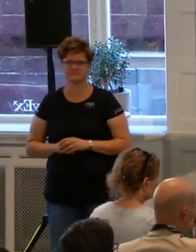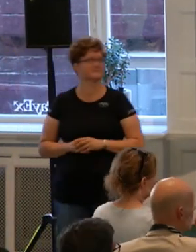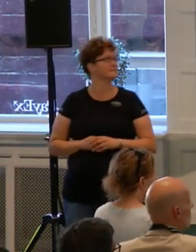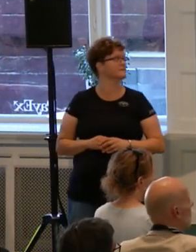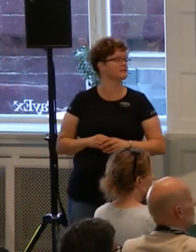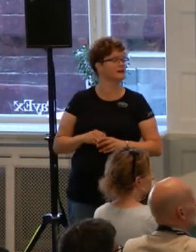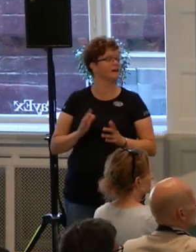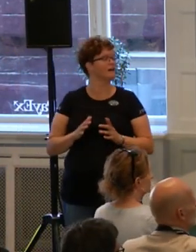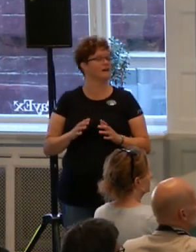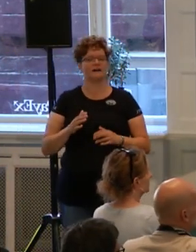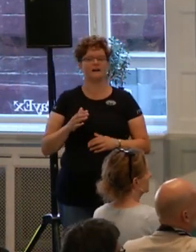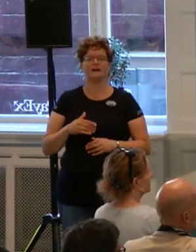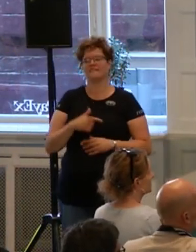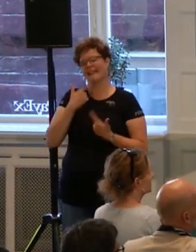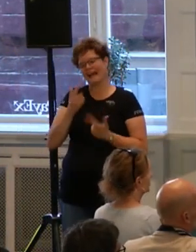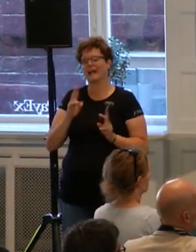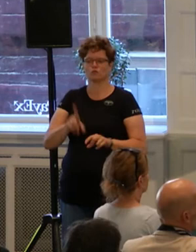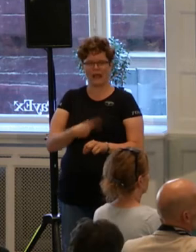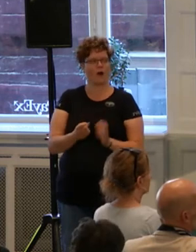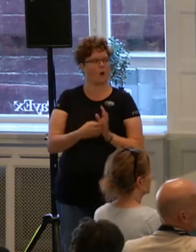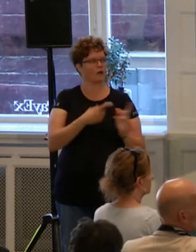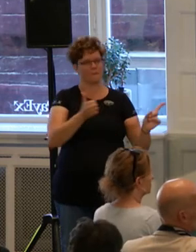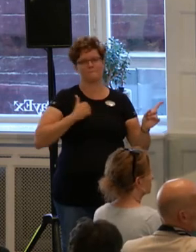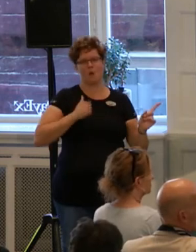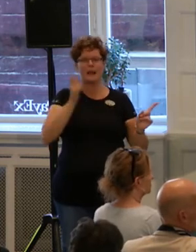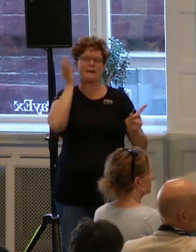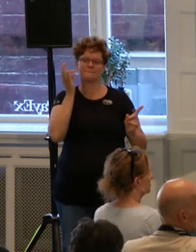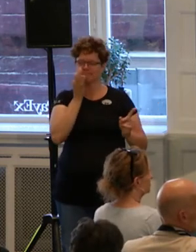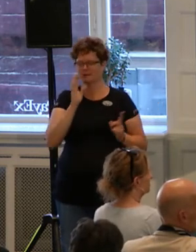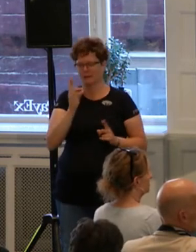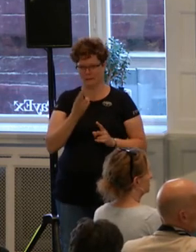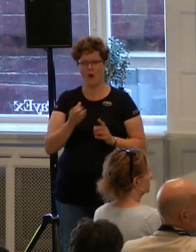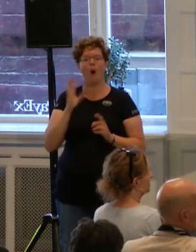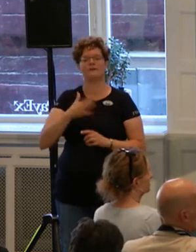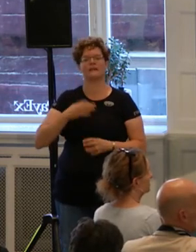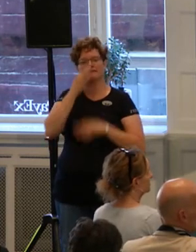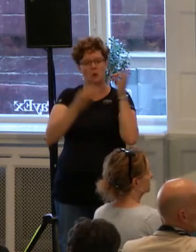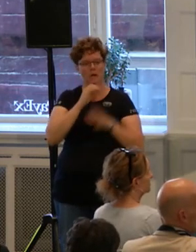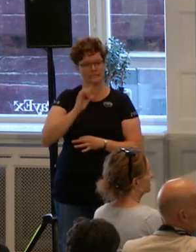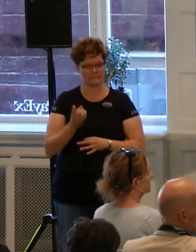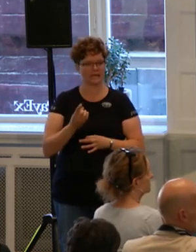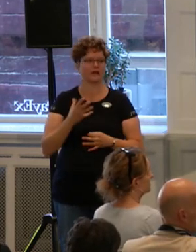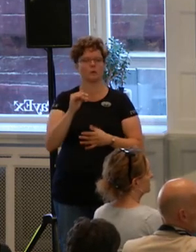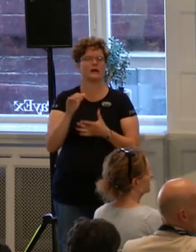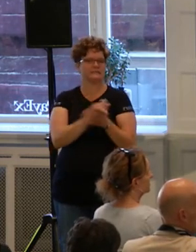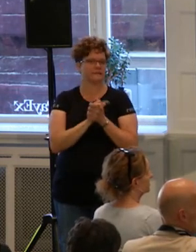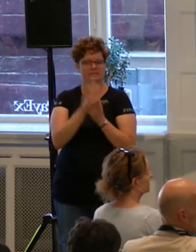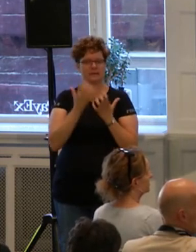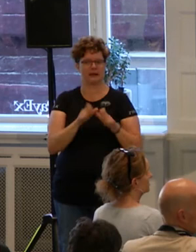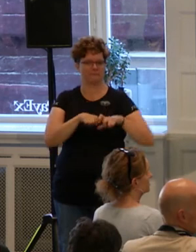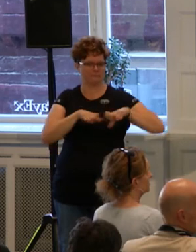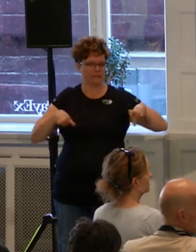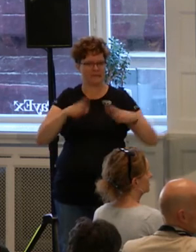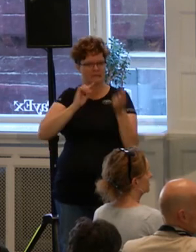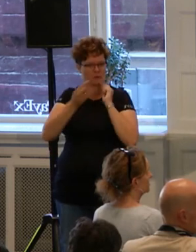Och jag vill säga tacka dem än så länge, för som ni ser så behåller de mikrofonerna på. Är det så att någon vill ställa frågor under den gemensamma paneldiskussionen